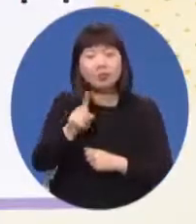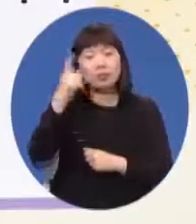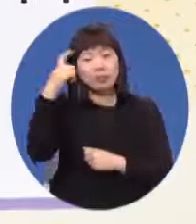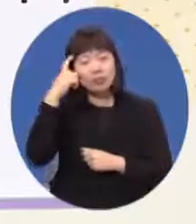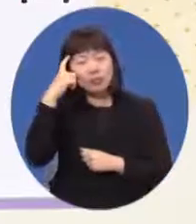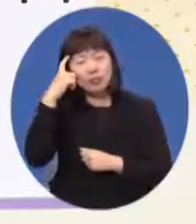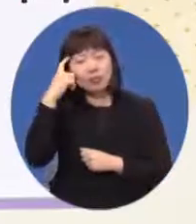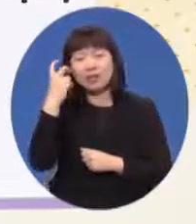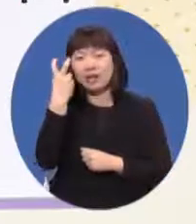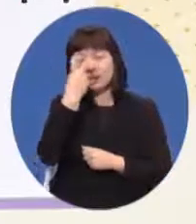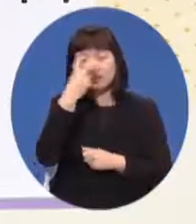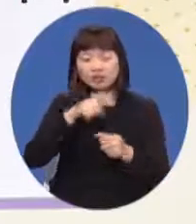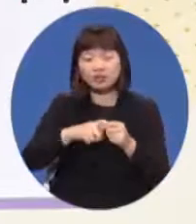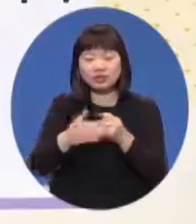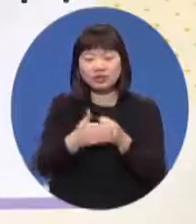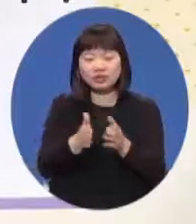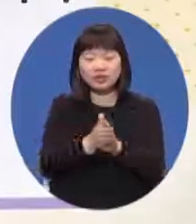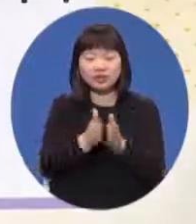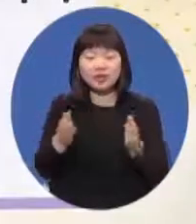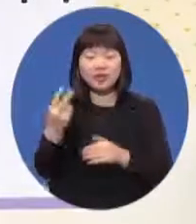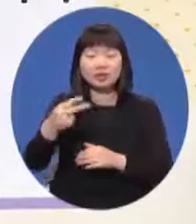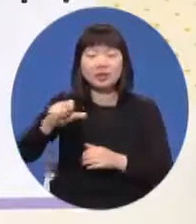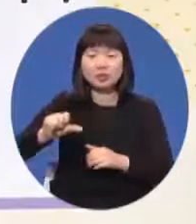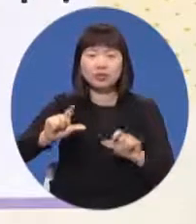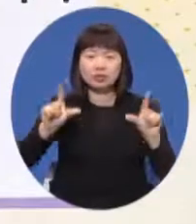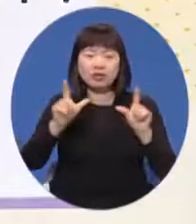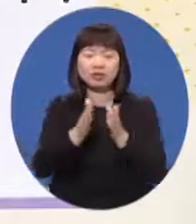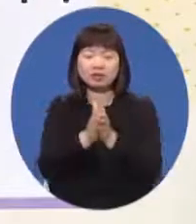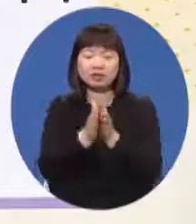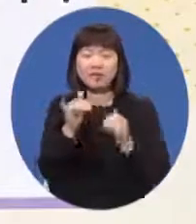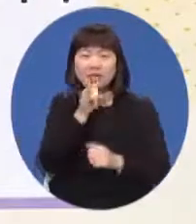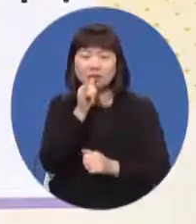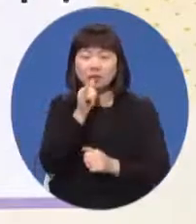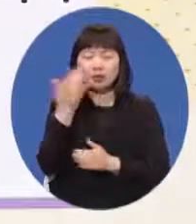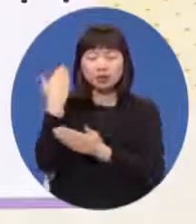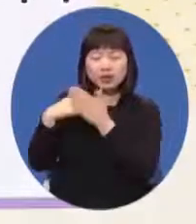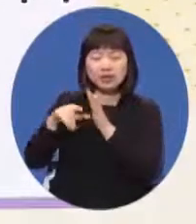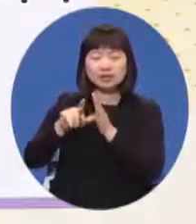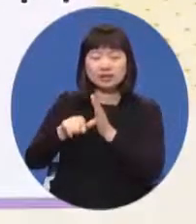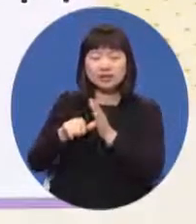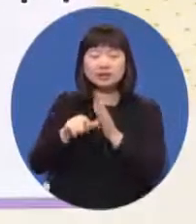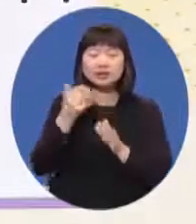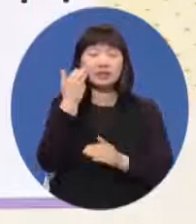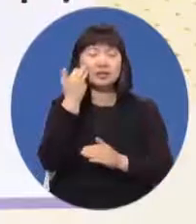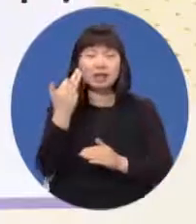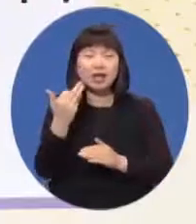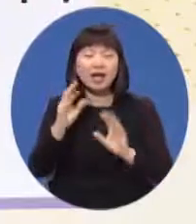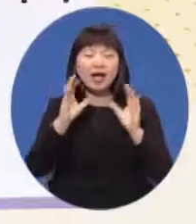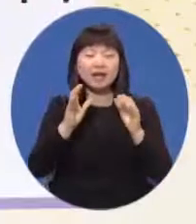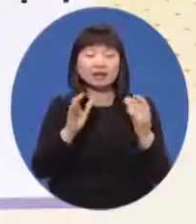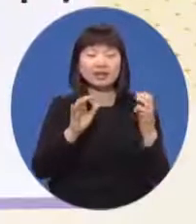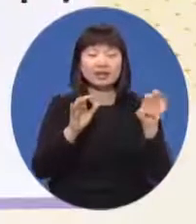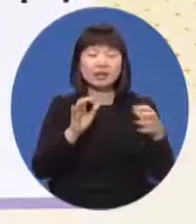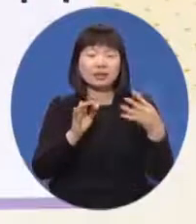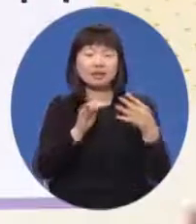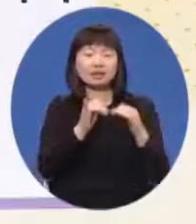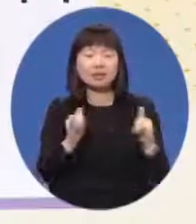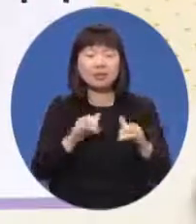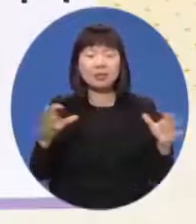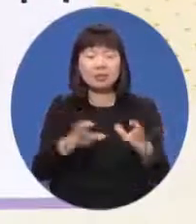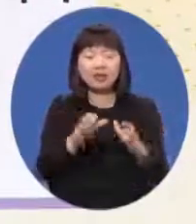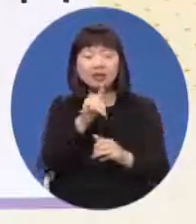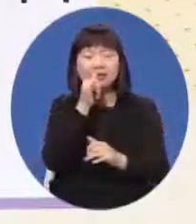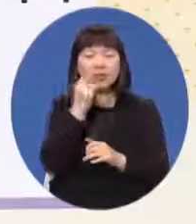이거를 알아보려고 시작을 했고요. 예? 2005년에 시작을 했어요. 그 당시 18개월이었던 아이들 400명을 모아서